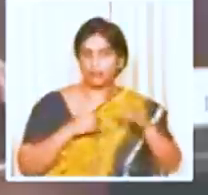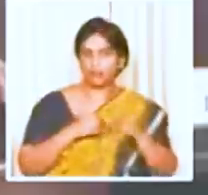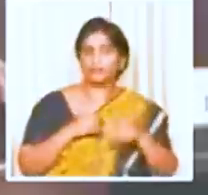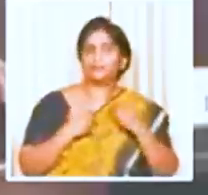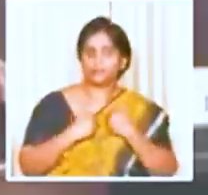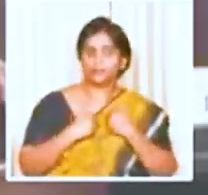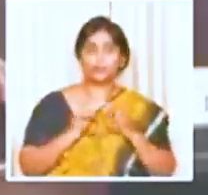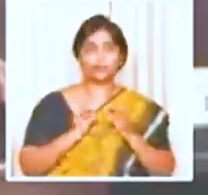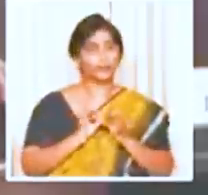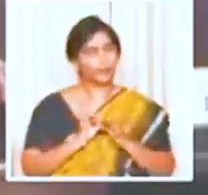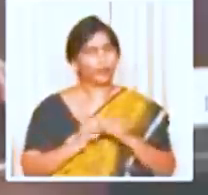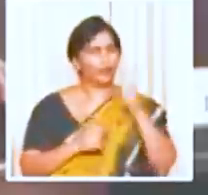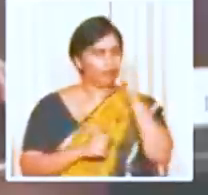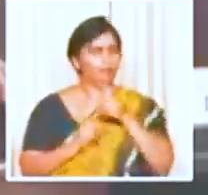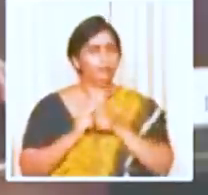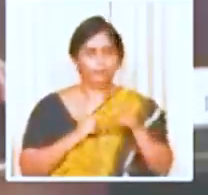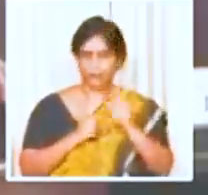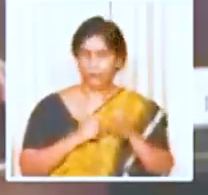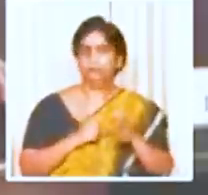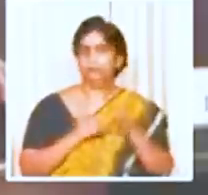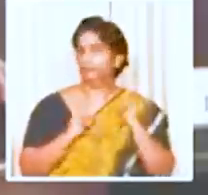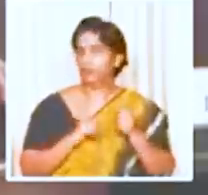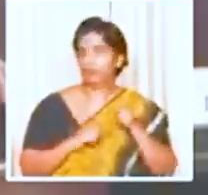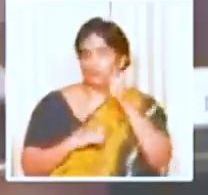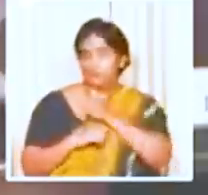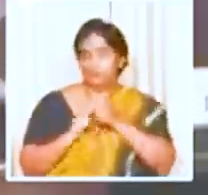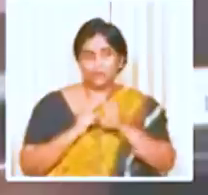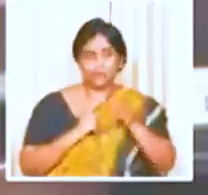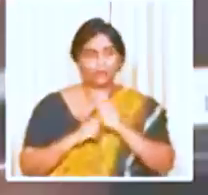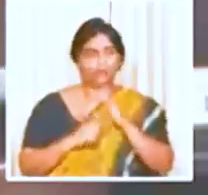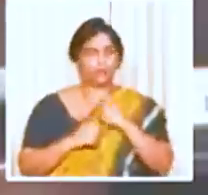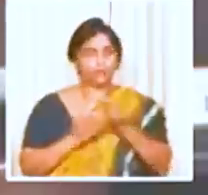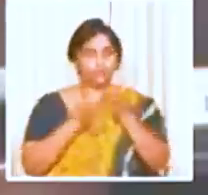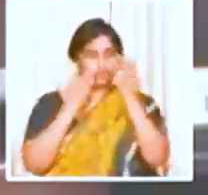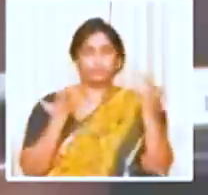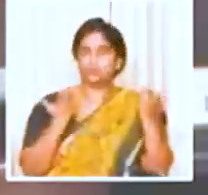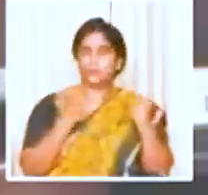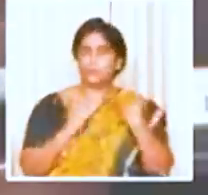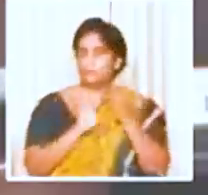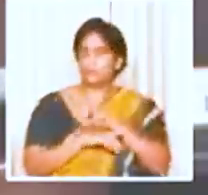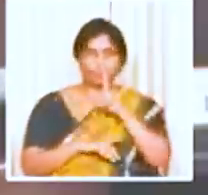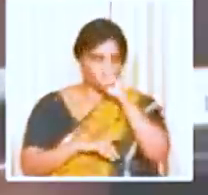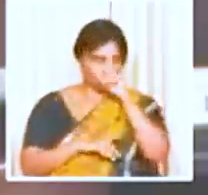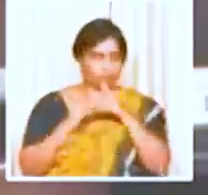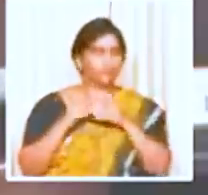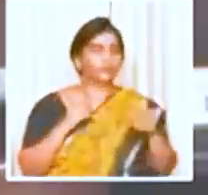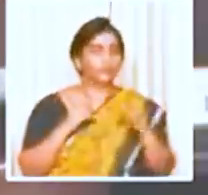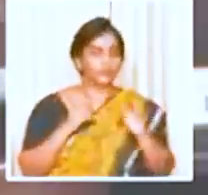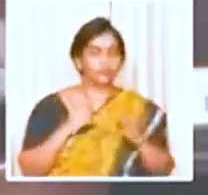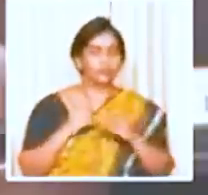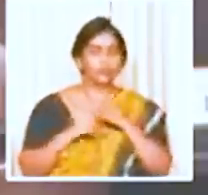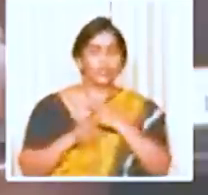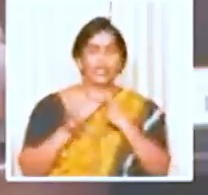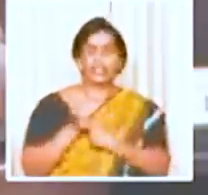மாதம் 30 இனப்பிரச்சனைக்கு தீர்வு காண்பதாக ஜனாதிபதி குறிப்பிட்டார். ஆனால் இதுவரை முன்னேற்றகரமான எந்த ஒரு நடவடிக்கையும்